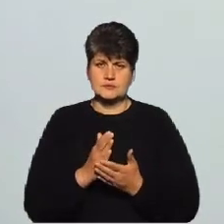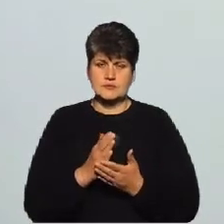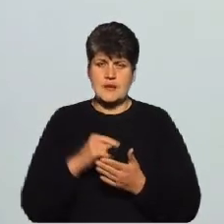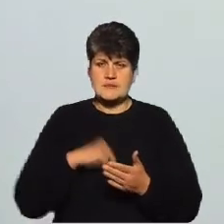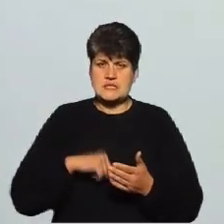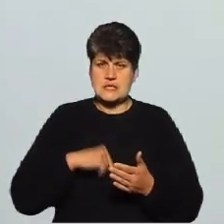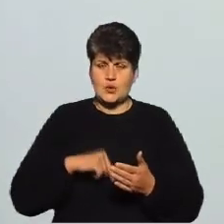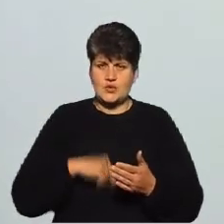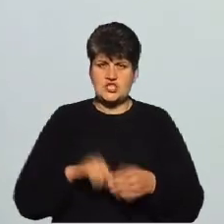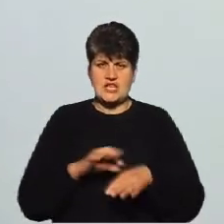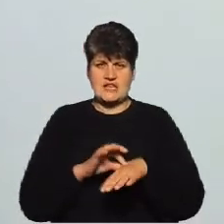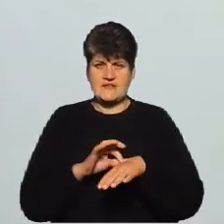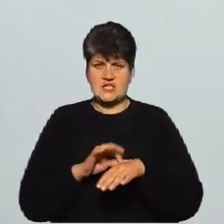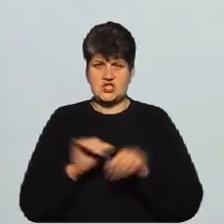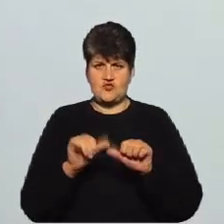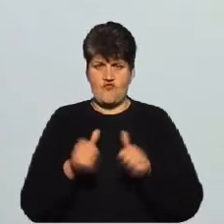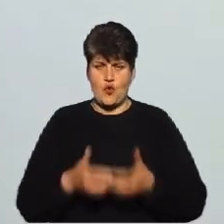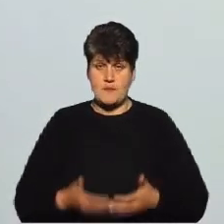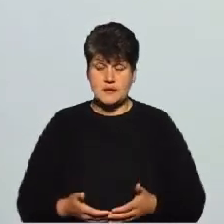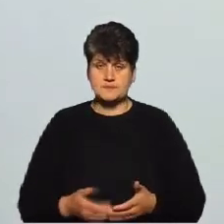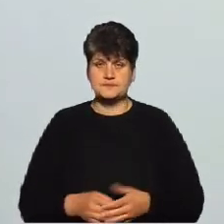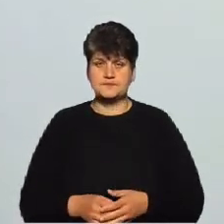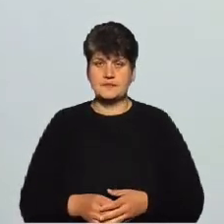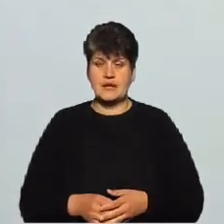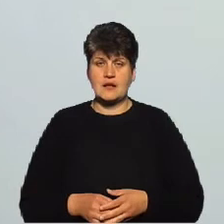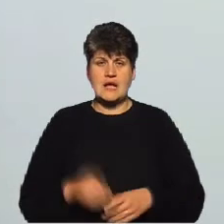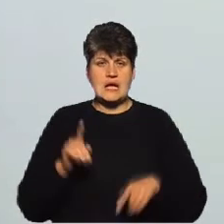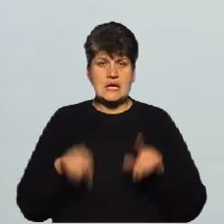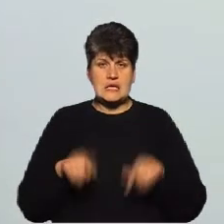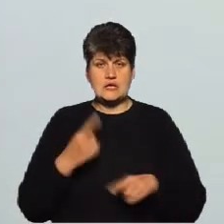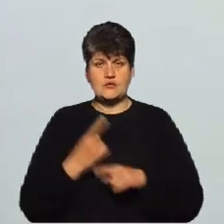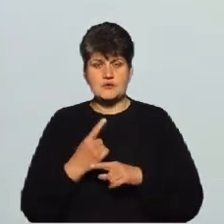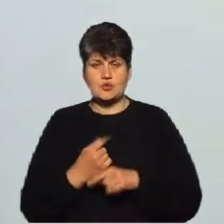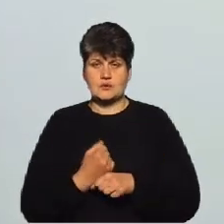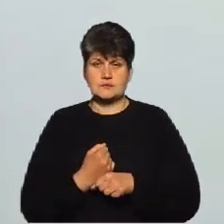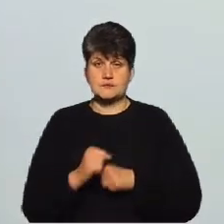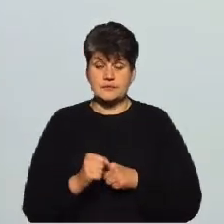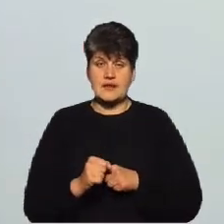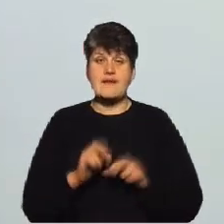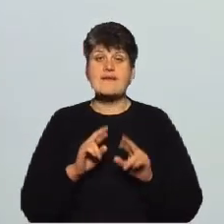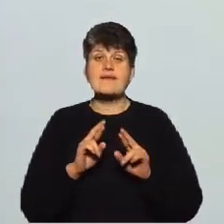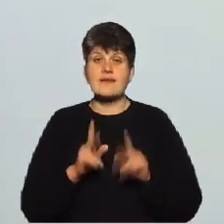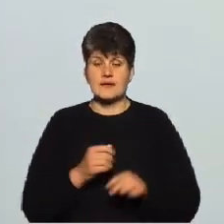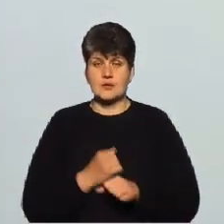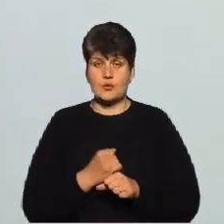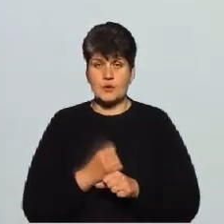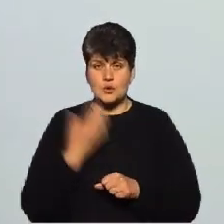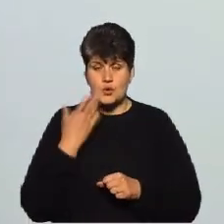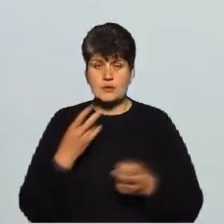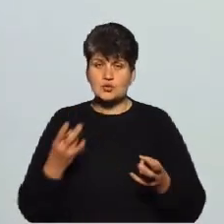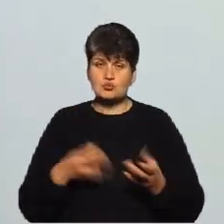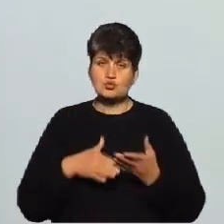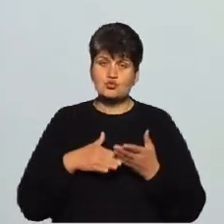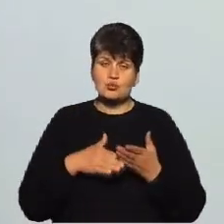та фізичній формах. Рідше у заборонах і примушуваннях. Отож, як діяти, коли потребуєш допомоги та